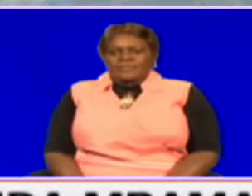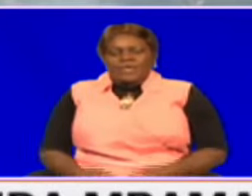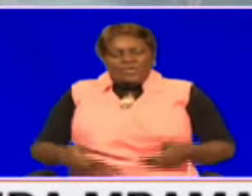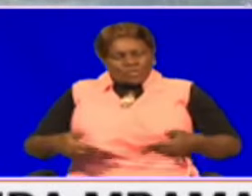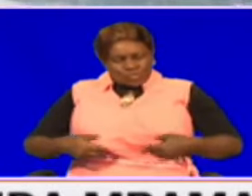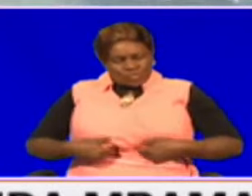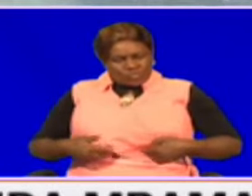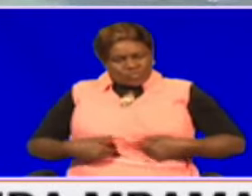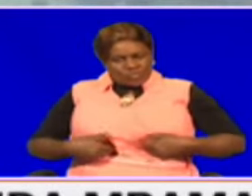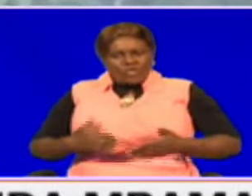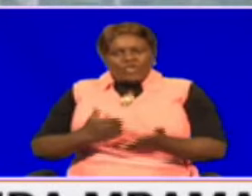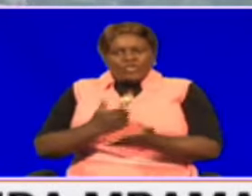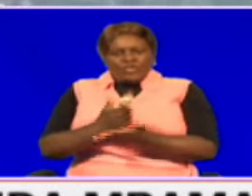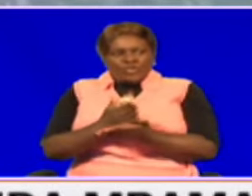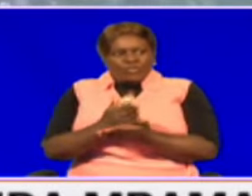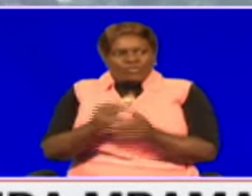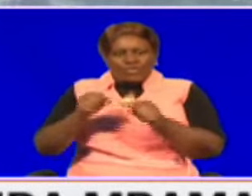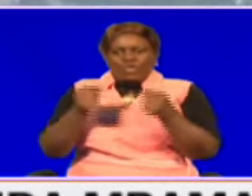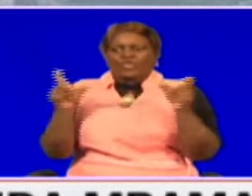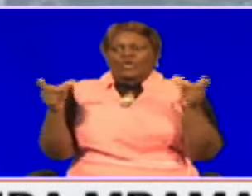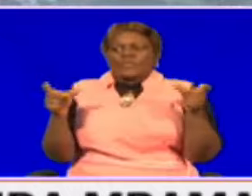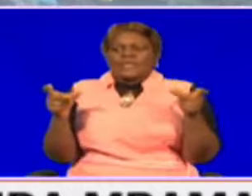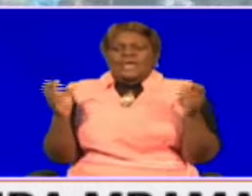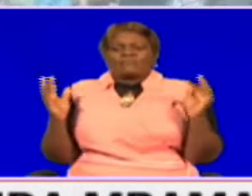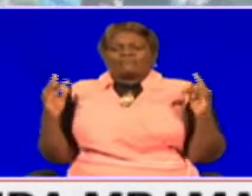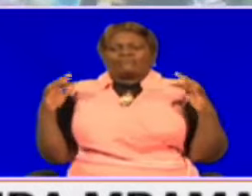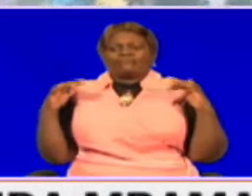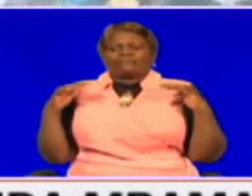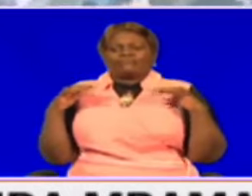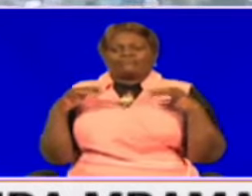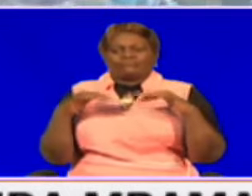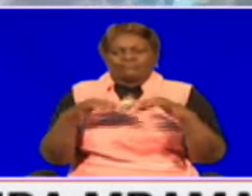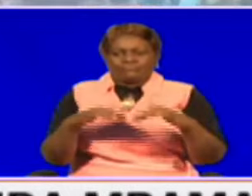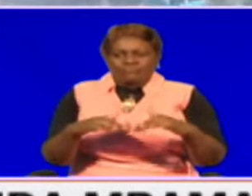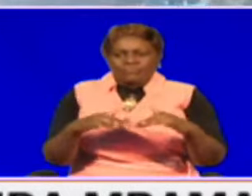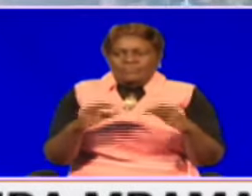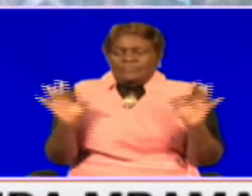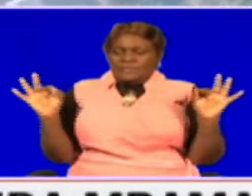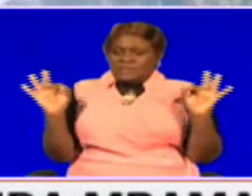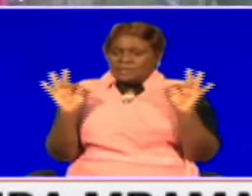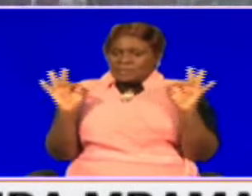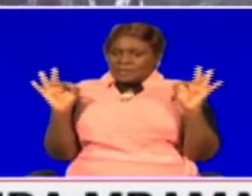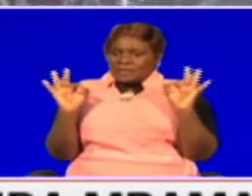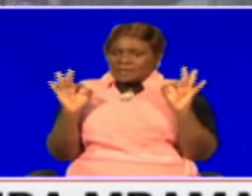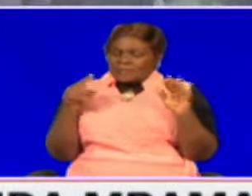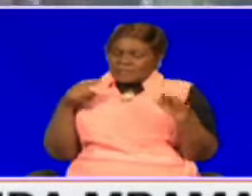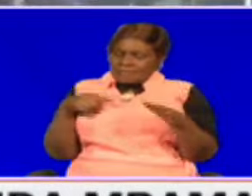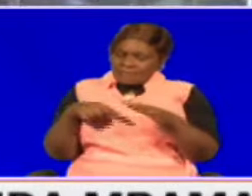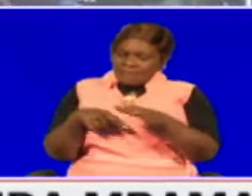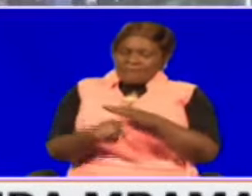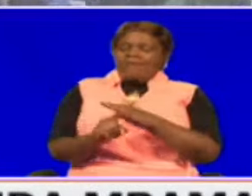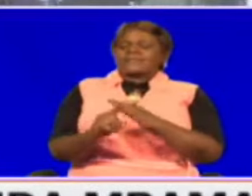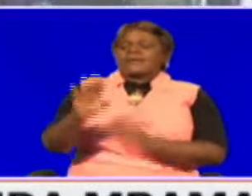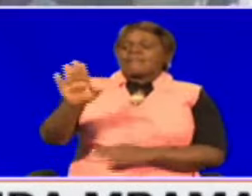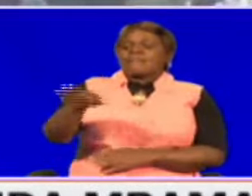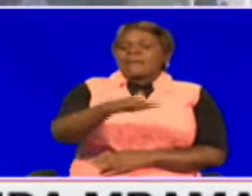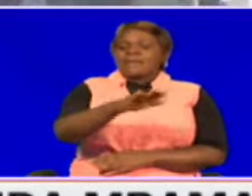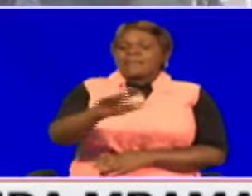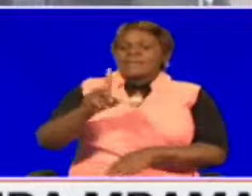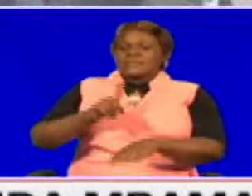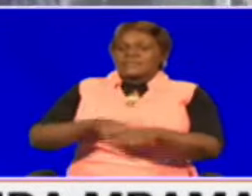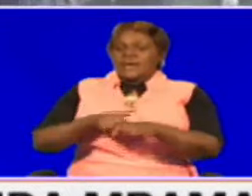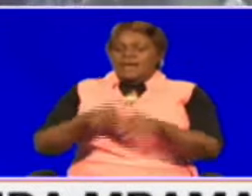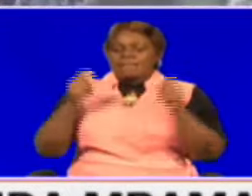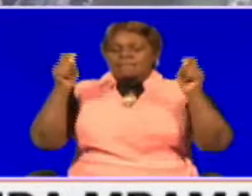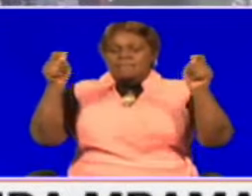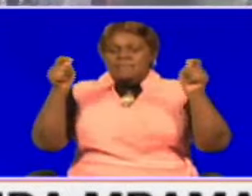Vijana wa Kenya kupitia mtandao wa kijamii walikusanyika na katika matukio ya kushangaza waliingia na kutawala bunge wakati wa